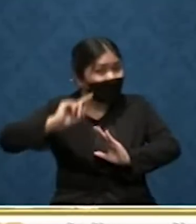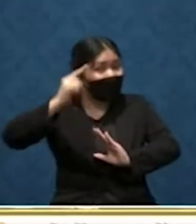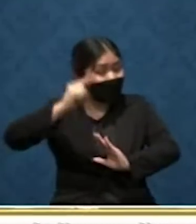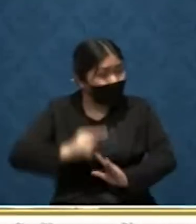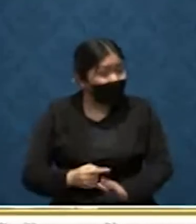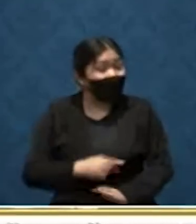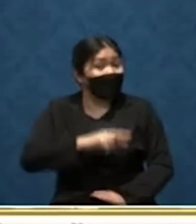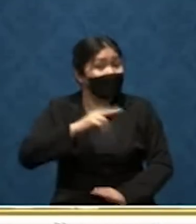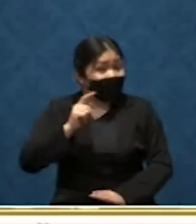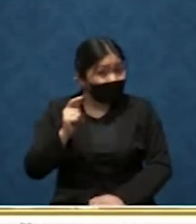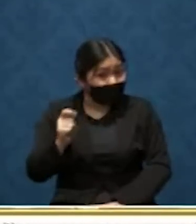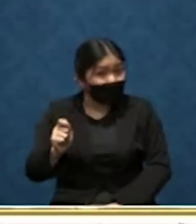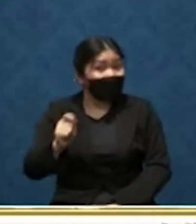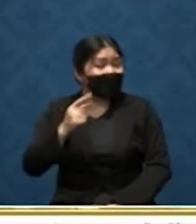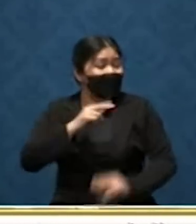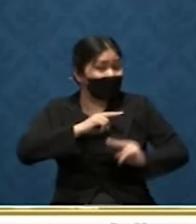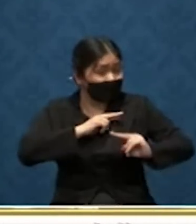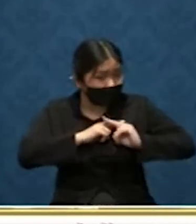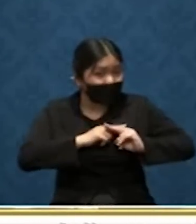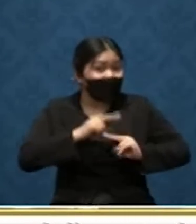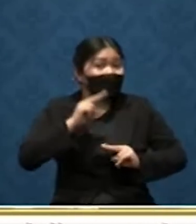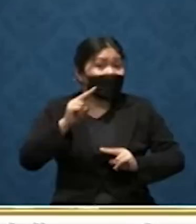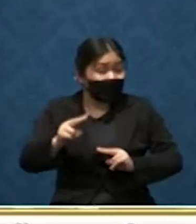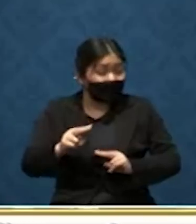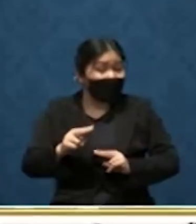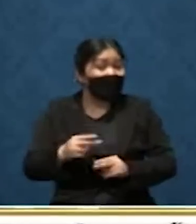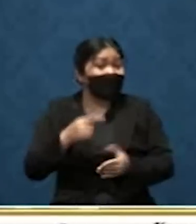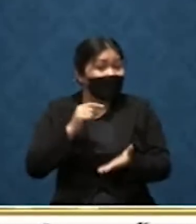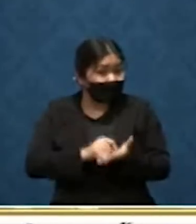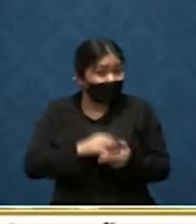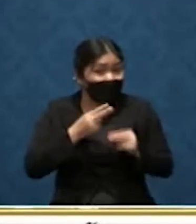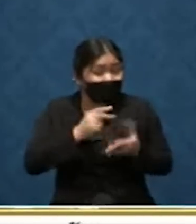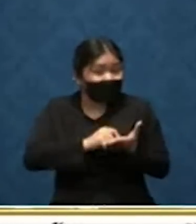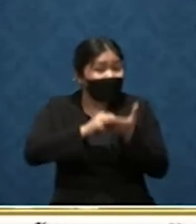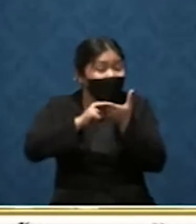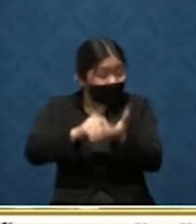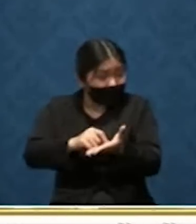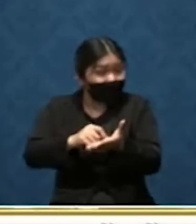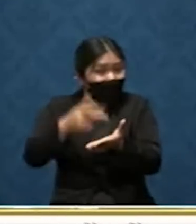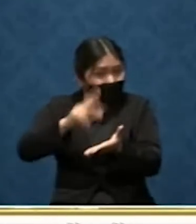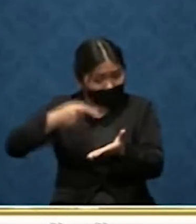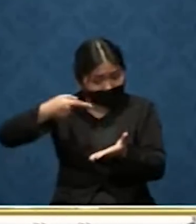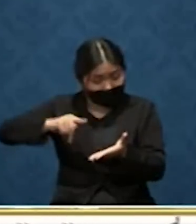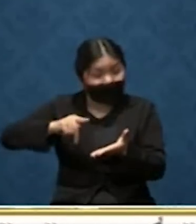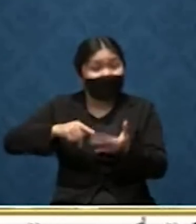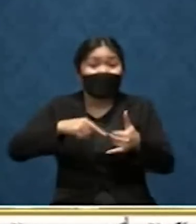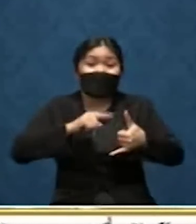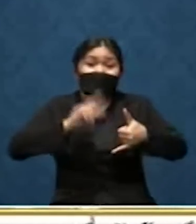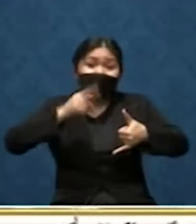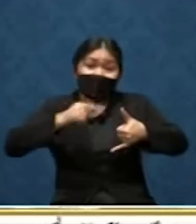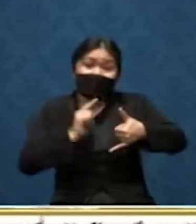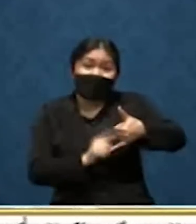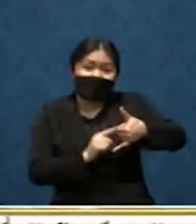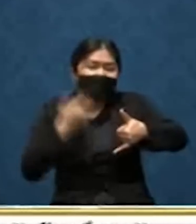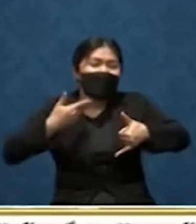เองครันอออ่างเสนอเองครับว่าให้ใช้ชื่อวาอนลัว P&Eหน่างป่อป่าคนนี้ก่อนหน้านี้ก็เค